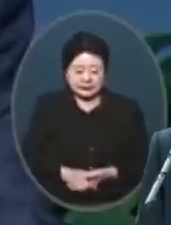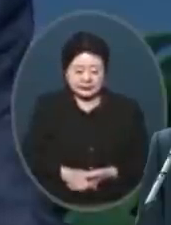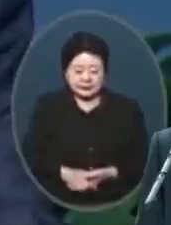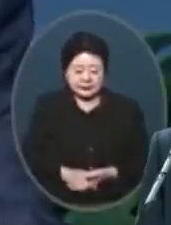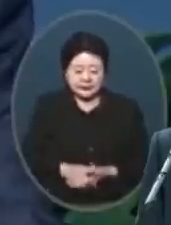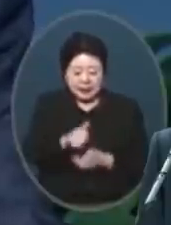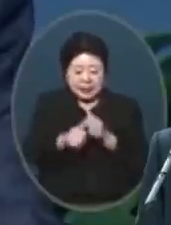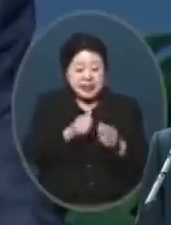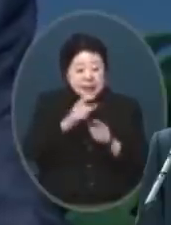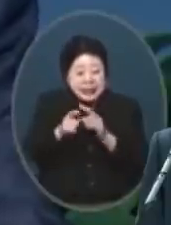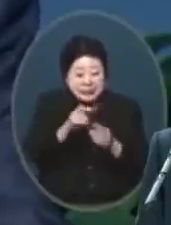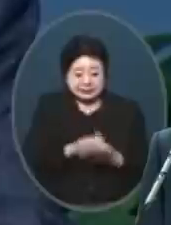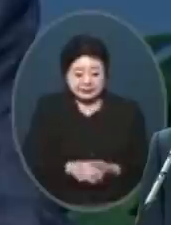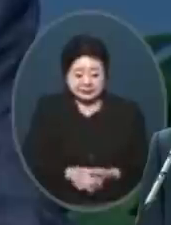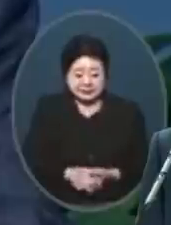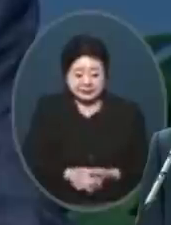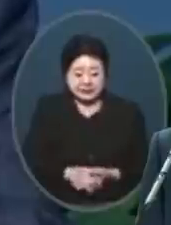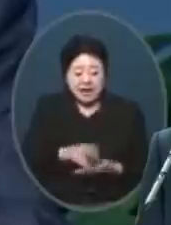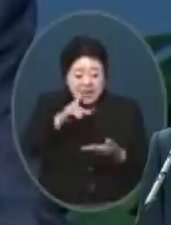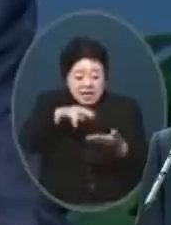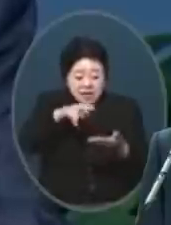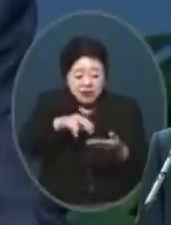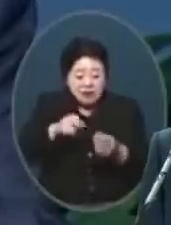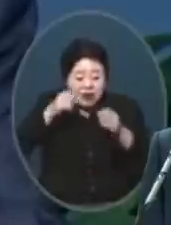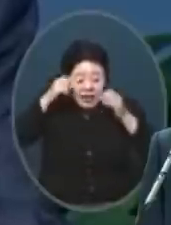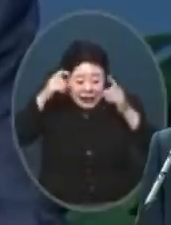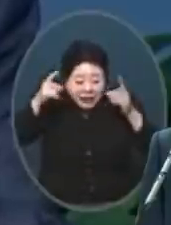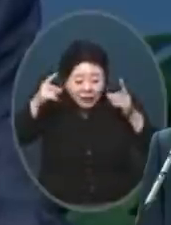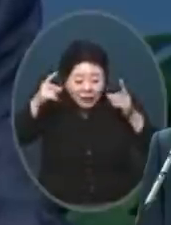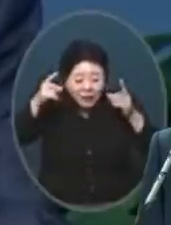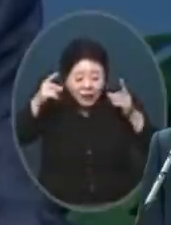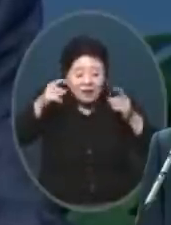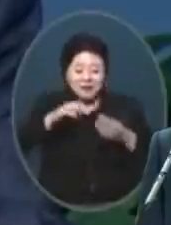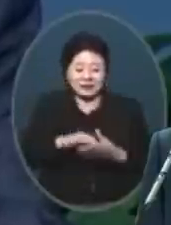이 하나님 말씀을 읽어서 깨닫고